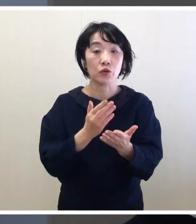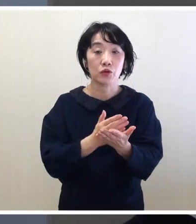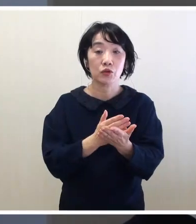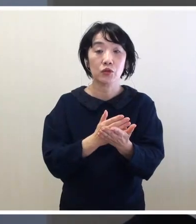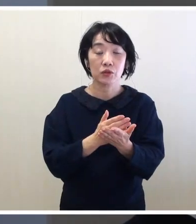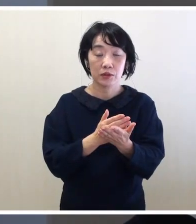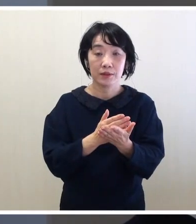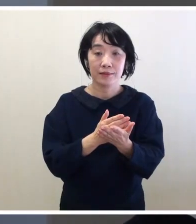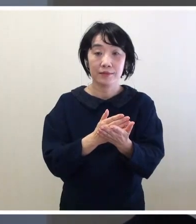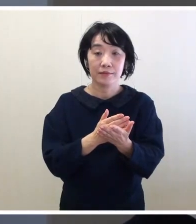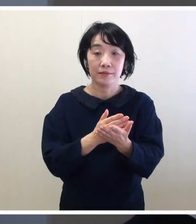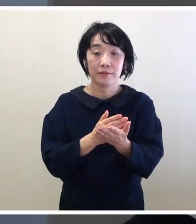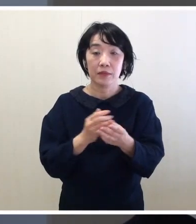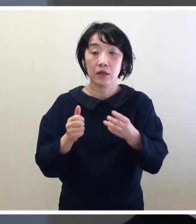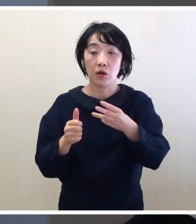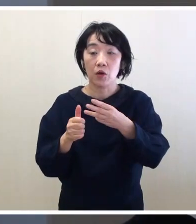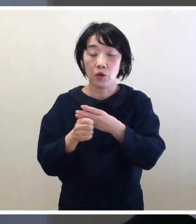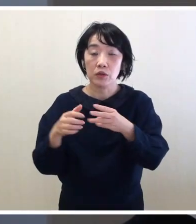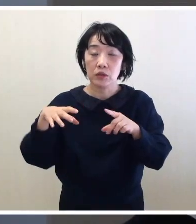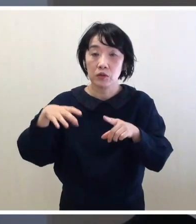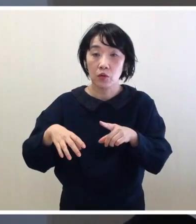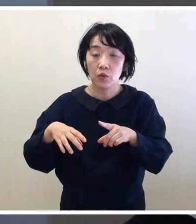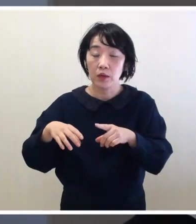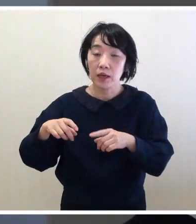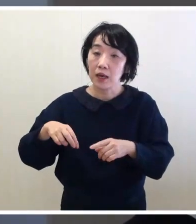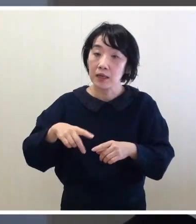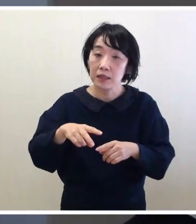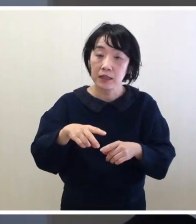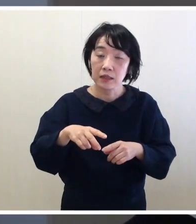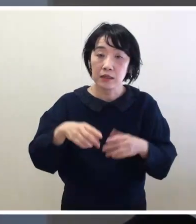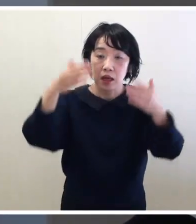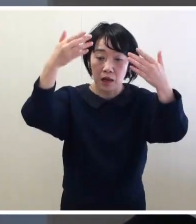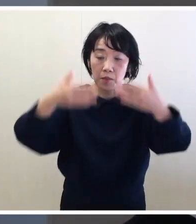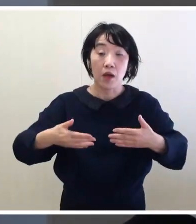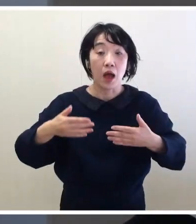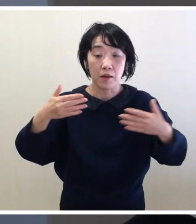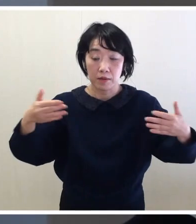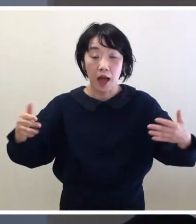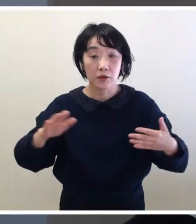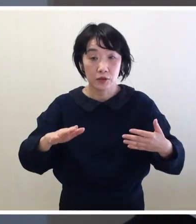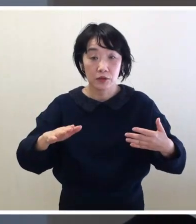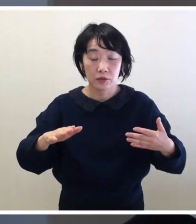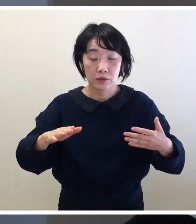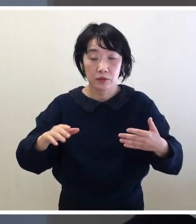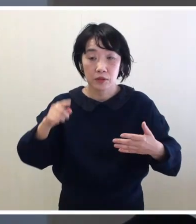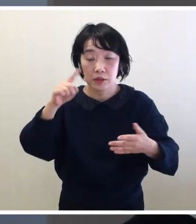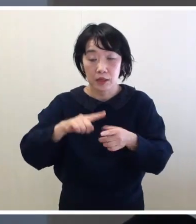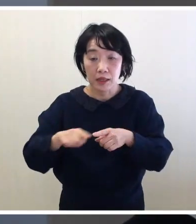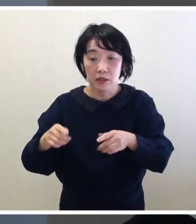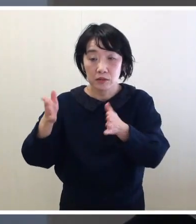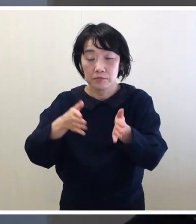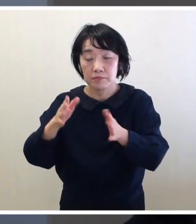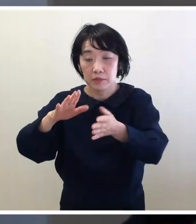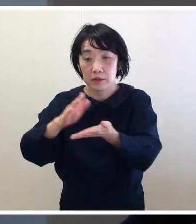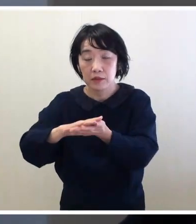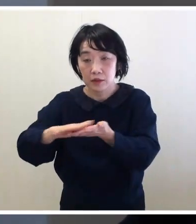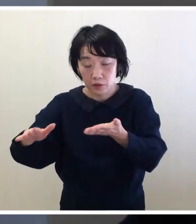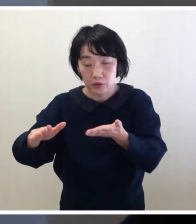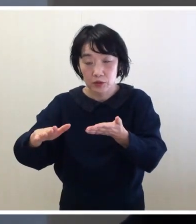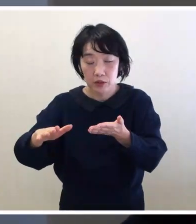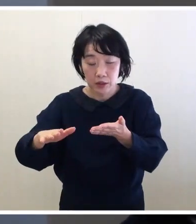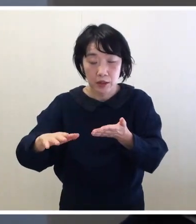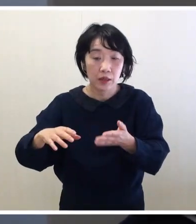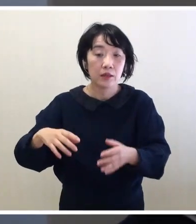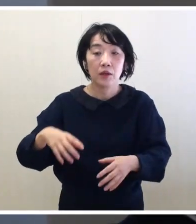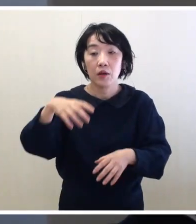として残していくとか、あるいは王子公園から降り立った時に今擁壁で塞がれておりますけれども、一部撤去して動物